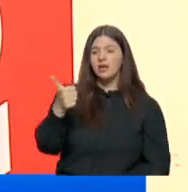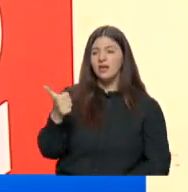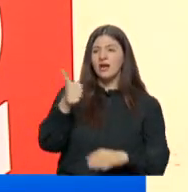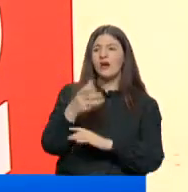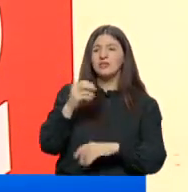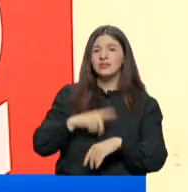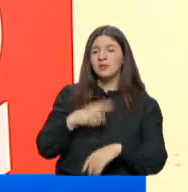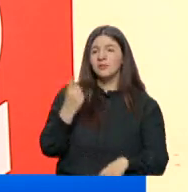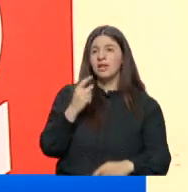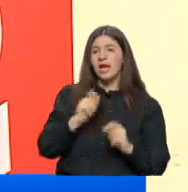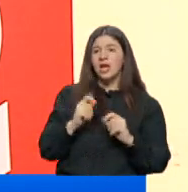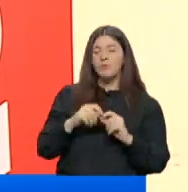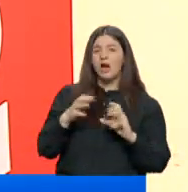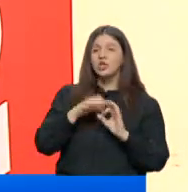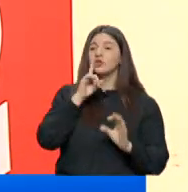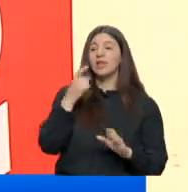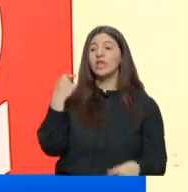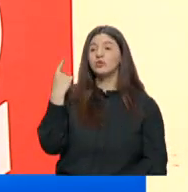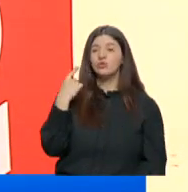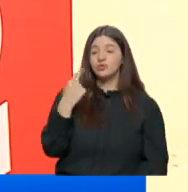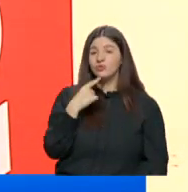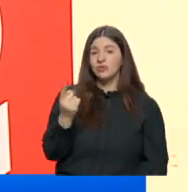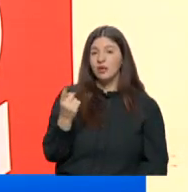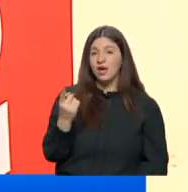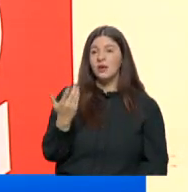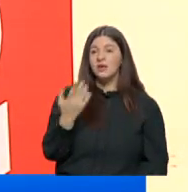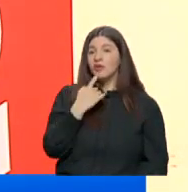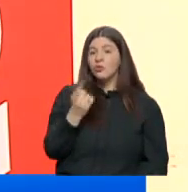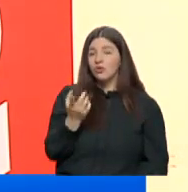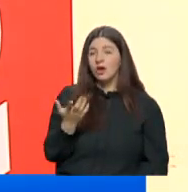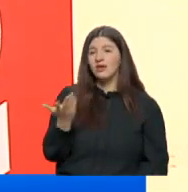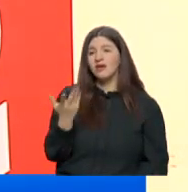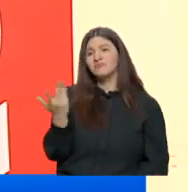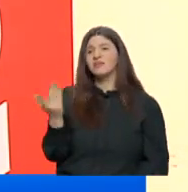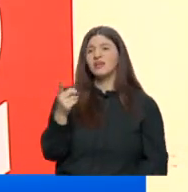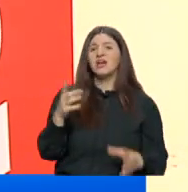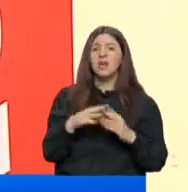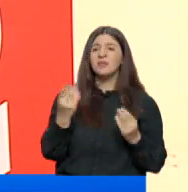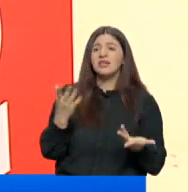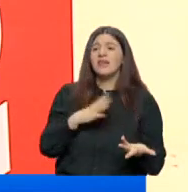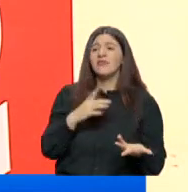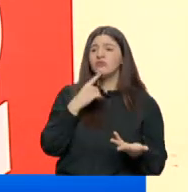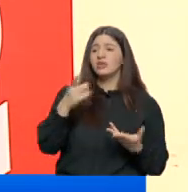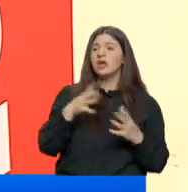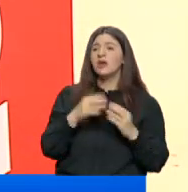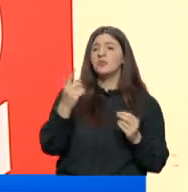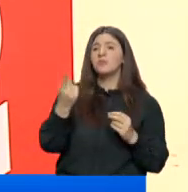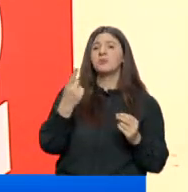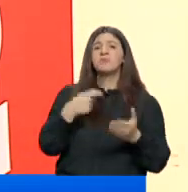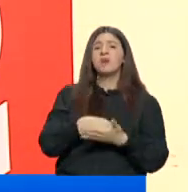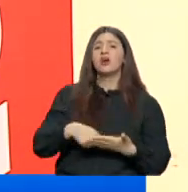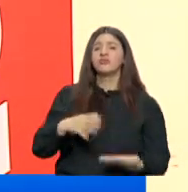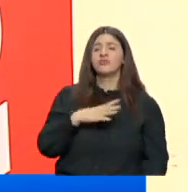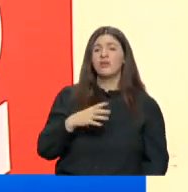atandığı dönemlerden bir tanesi de ekonomiye dair soruyorlar ne düşünüyorsunuz diye. Ne diyor? Ya senin kaybedecek neyin var diyor. Senin kaybedecek bir tane